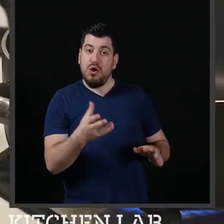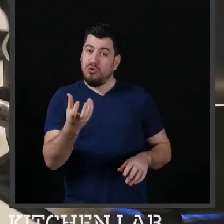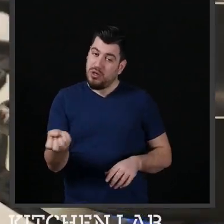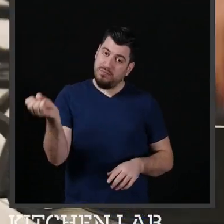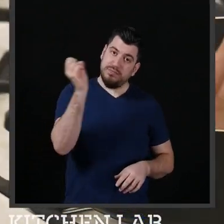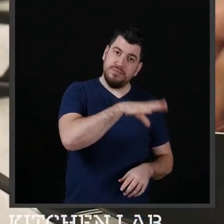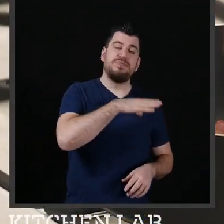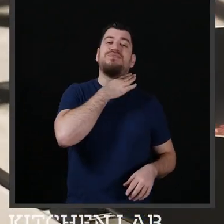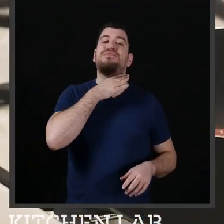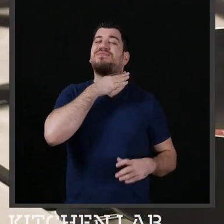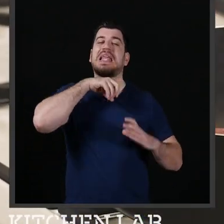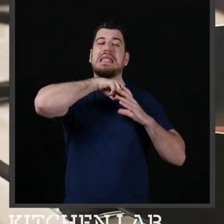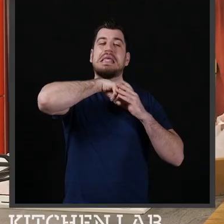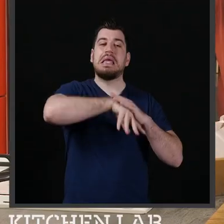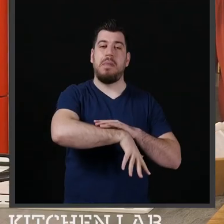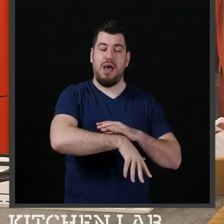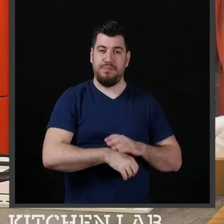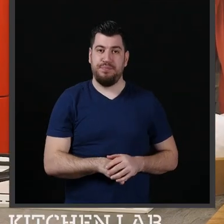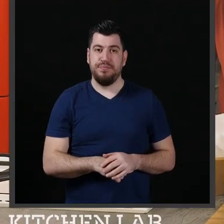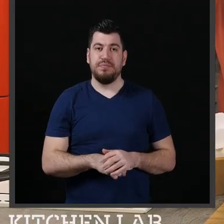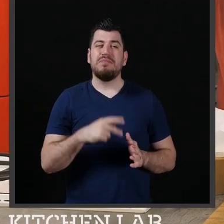στο κιμά. Κοιτάξτε, καναλόνια είναι κάτι...